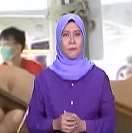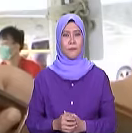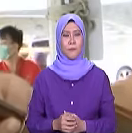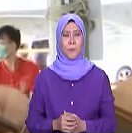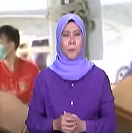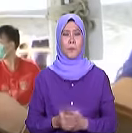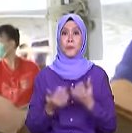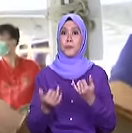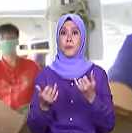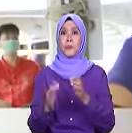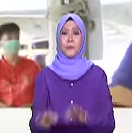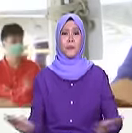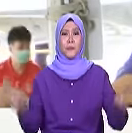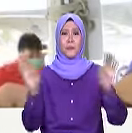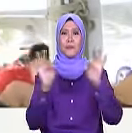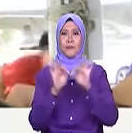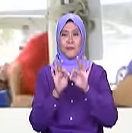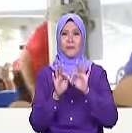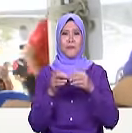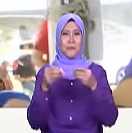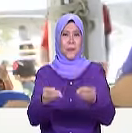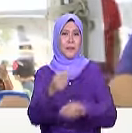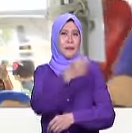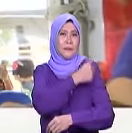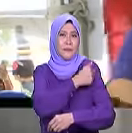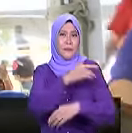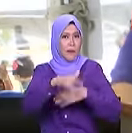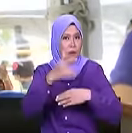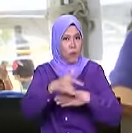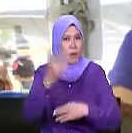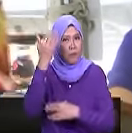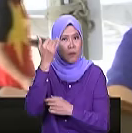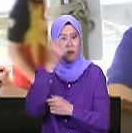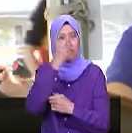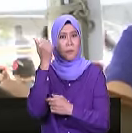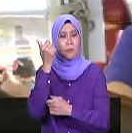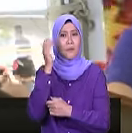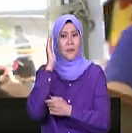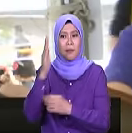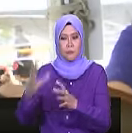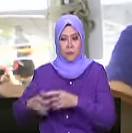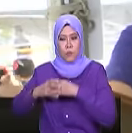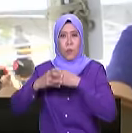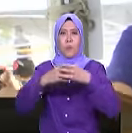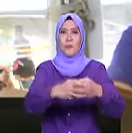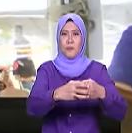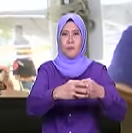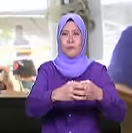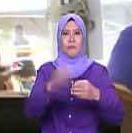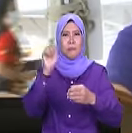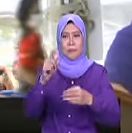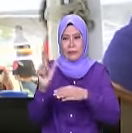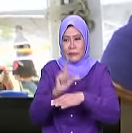But the most important thing that we want to give vaccination to them early because they need to come together later on for centralized